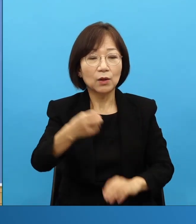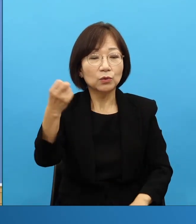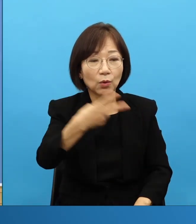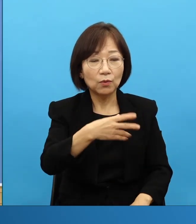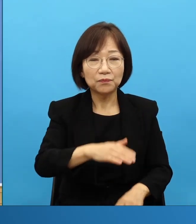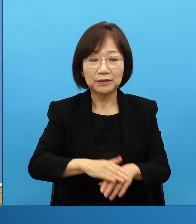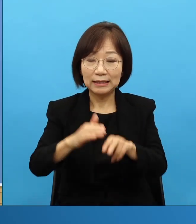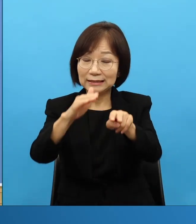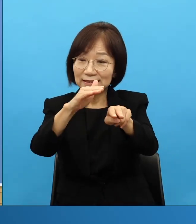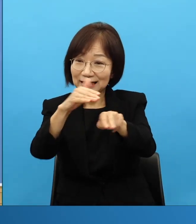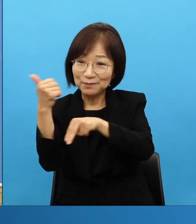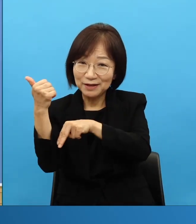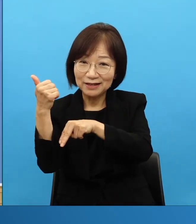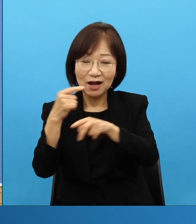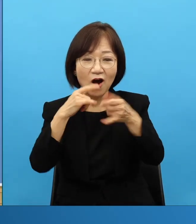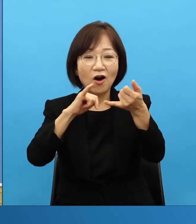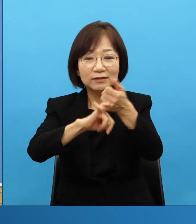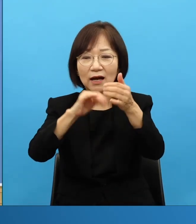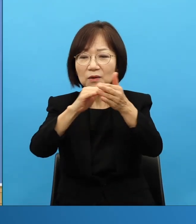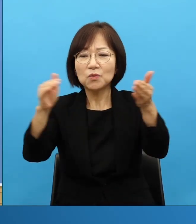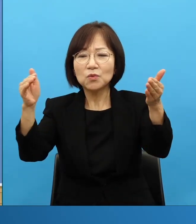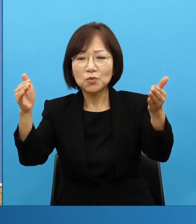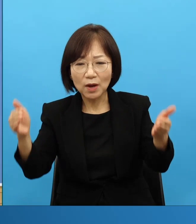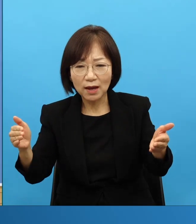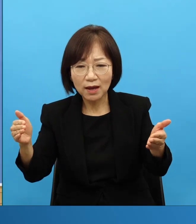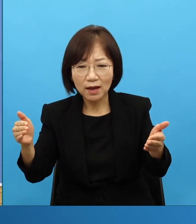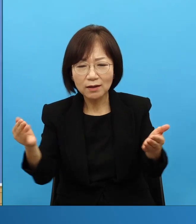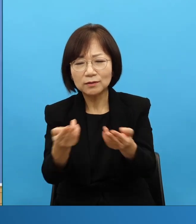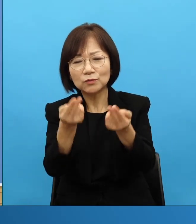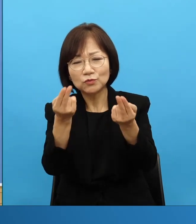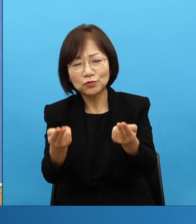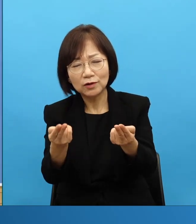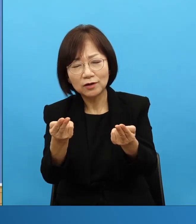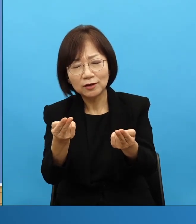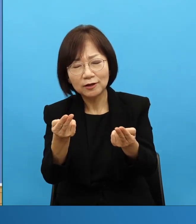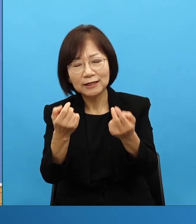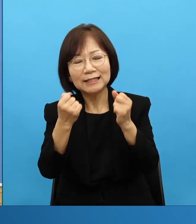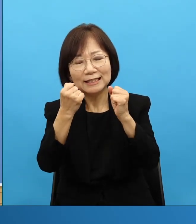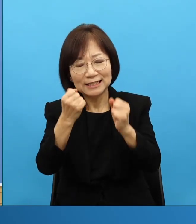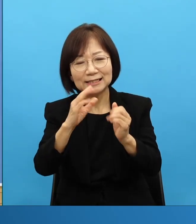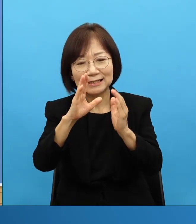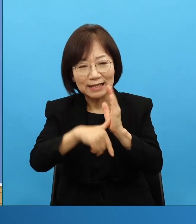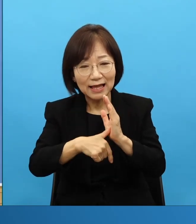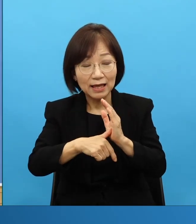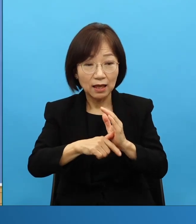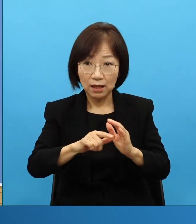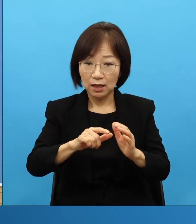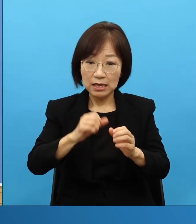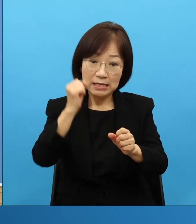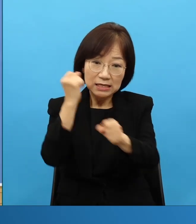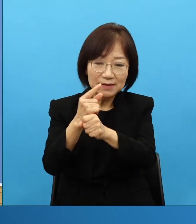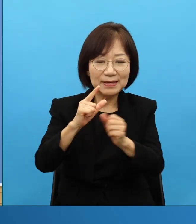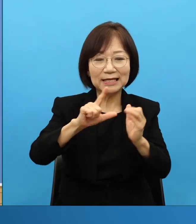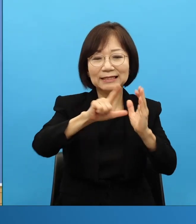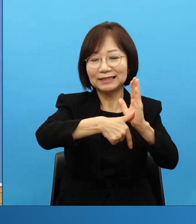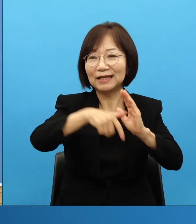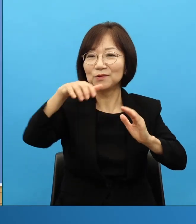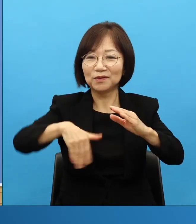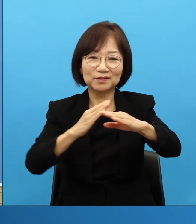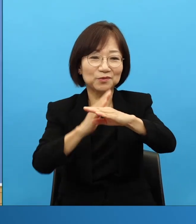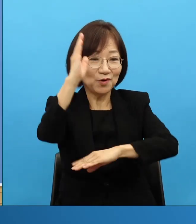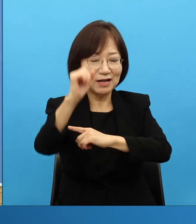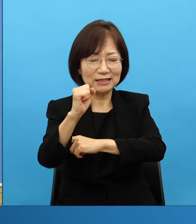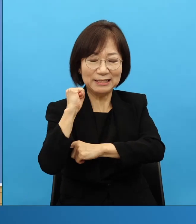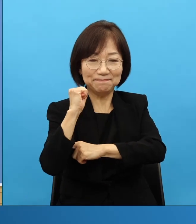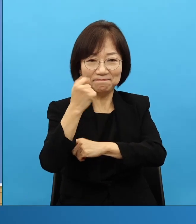벌써 시공간 초월한 하나님의 응답을 딱 붙잡은 거예요. And during the time when Samuel, he was sleeping next to the Ark of the Covenant, he was holding on to the power of the covenant that